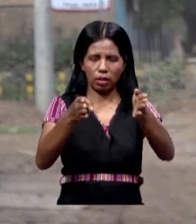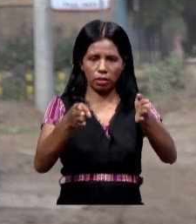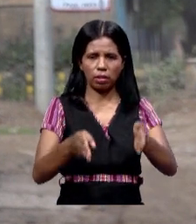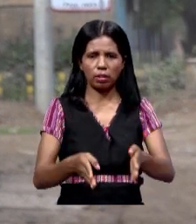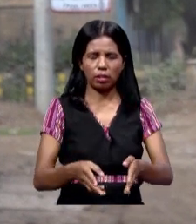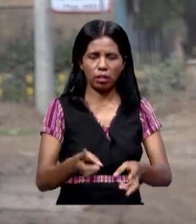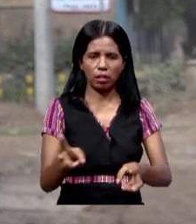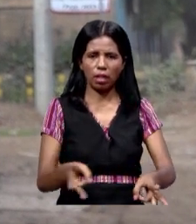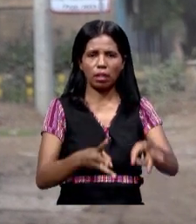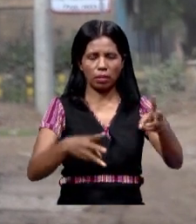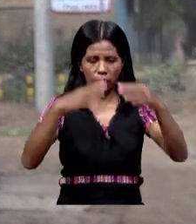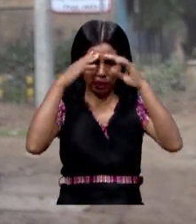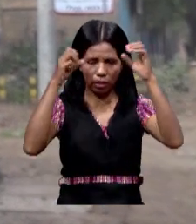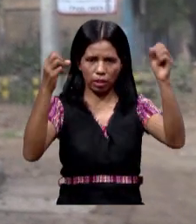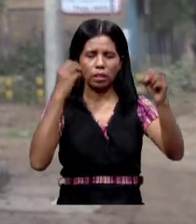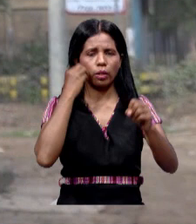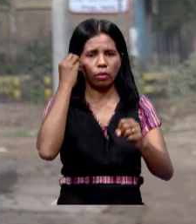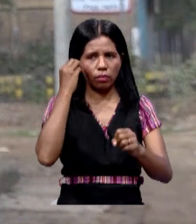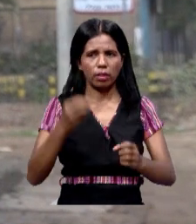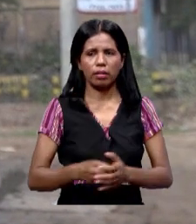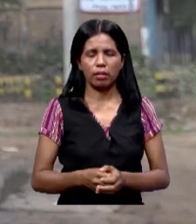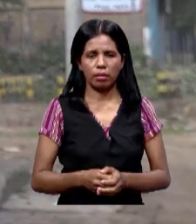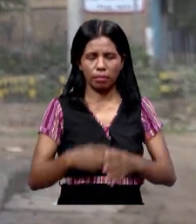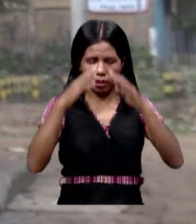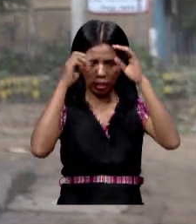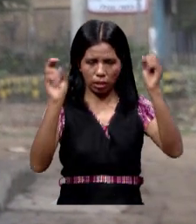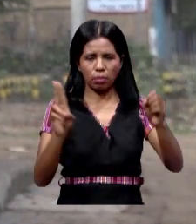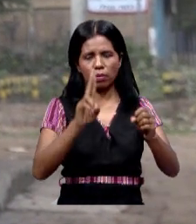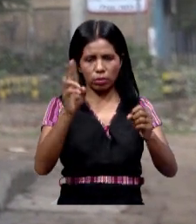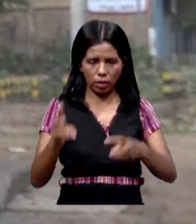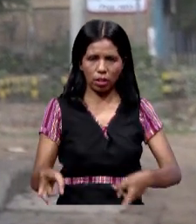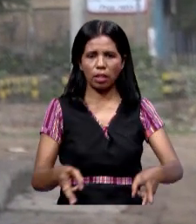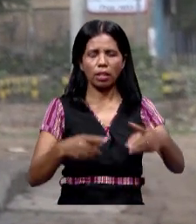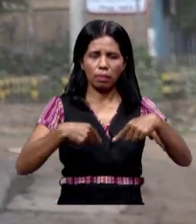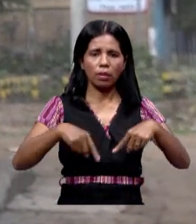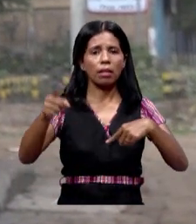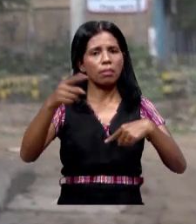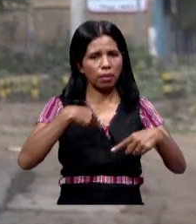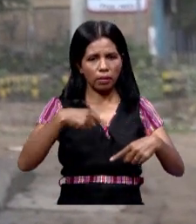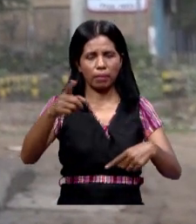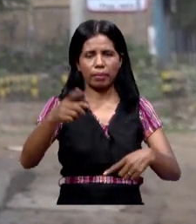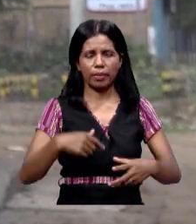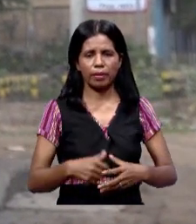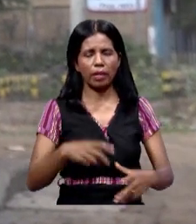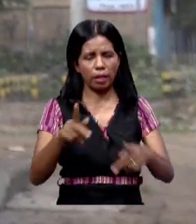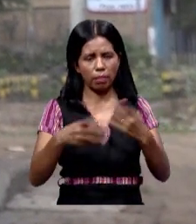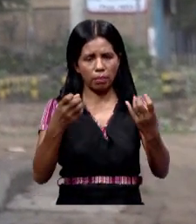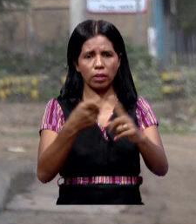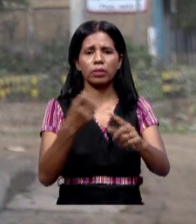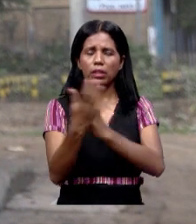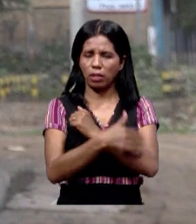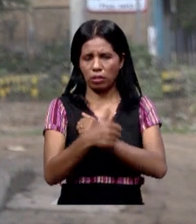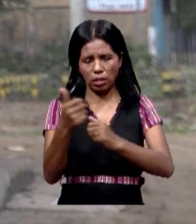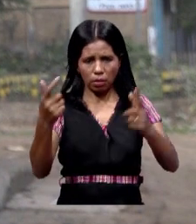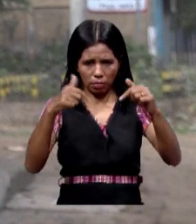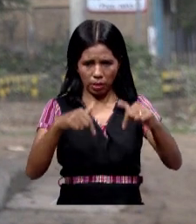ti, tenis presiden temus uza bamai bamai. Oh komodar stoma ima internasional mai hotu. Ini be